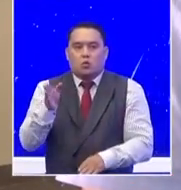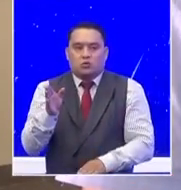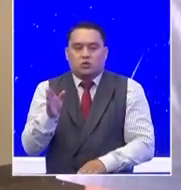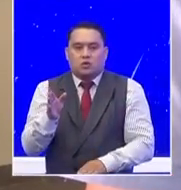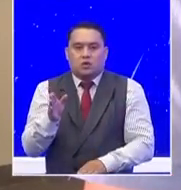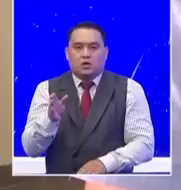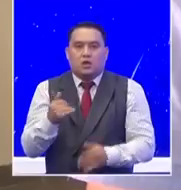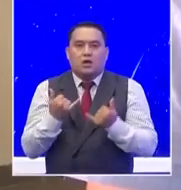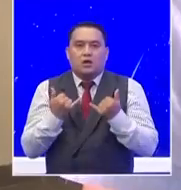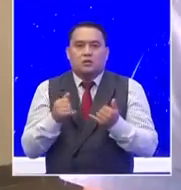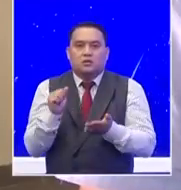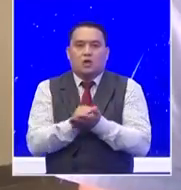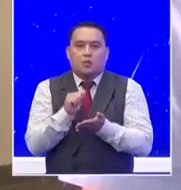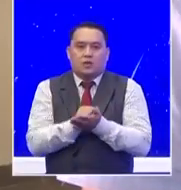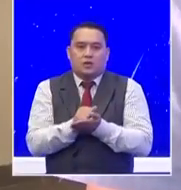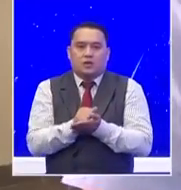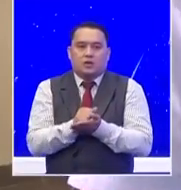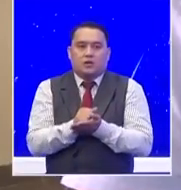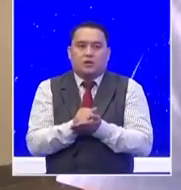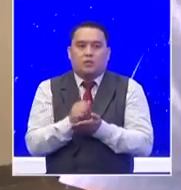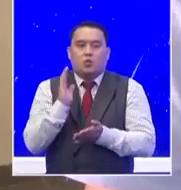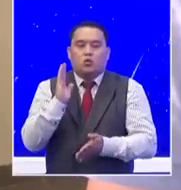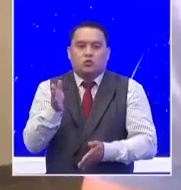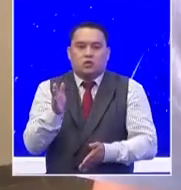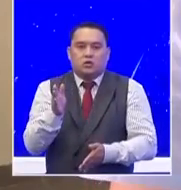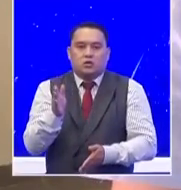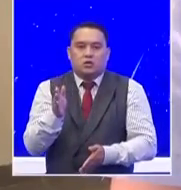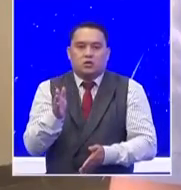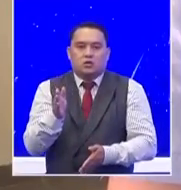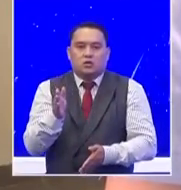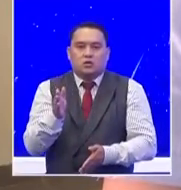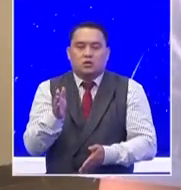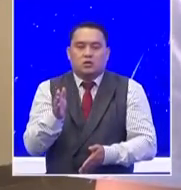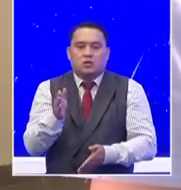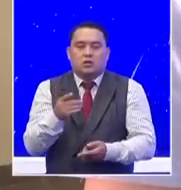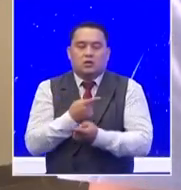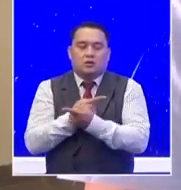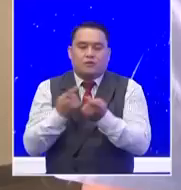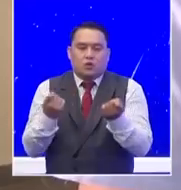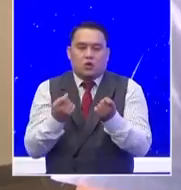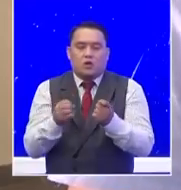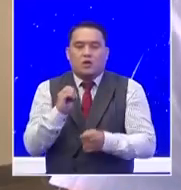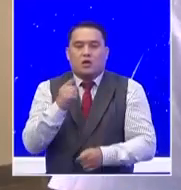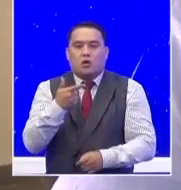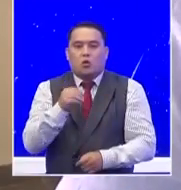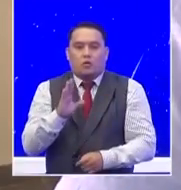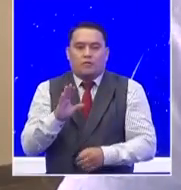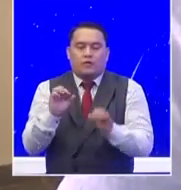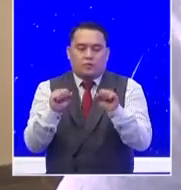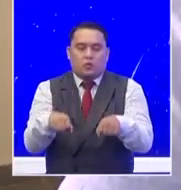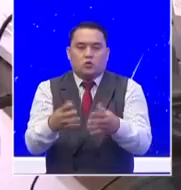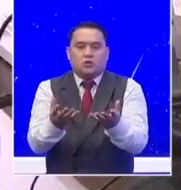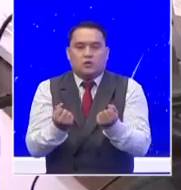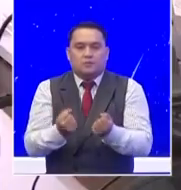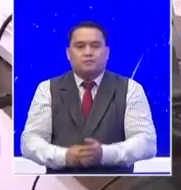жаңағы қазіргі қағаз түрінде, болашақта жаңағы осы электрондық үкіметтік портал арқылы да біз қолға аламыз деп